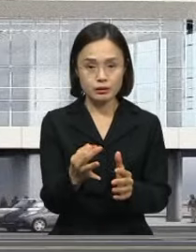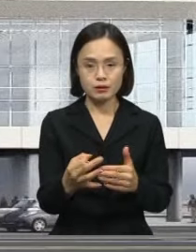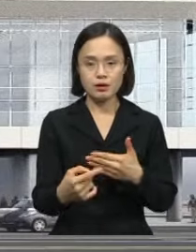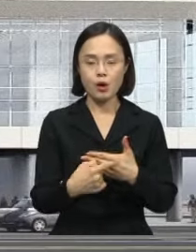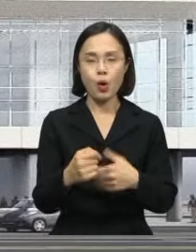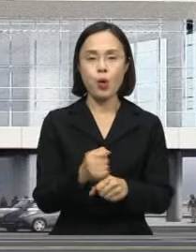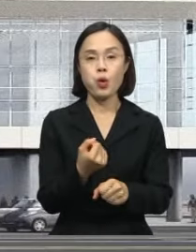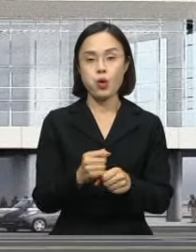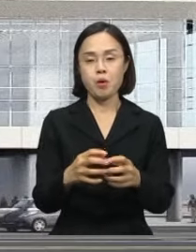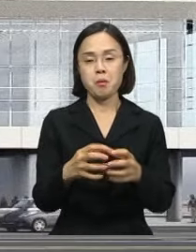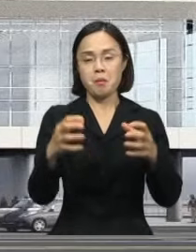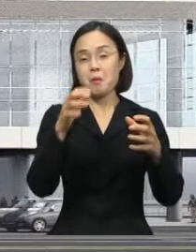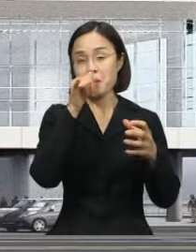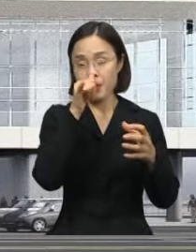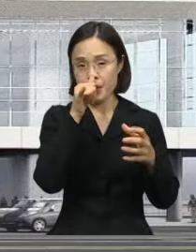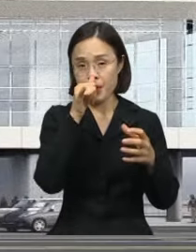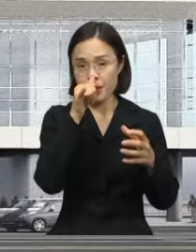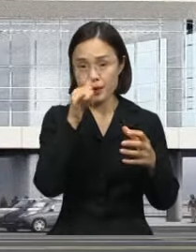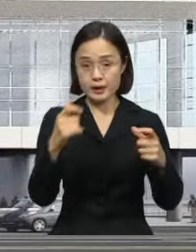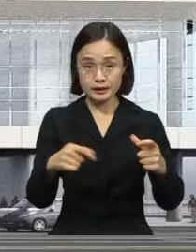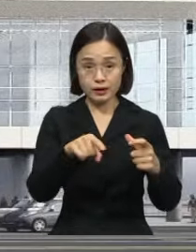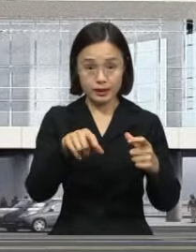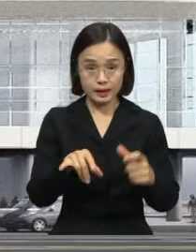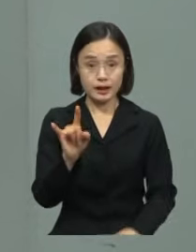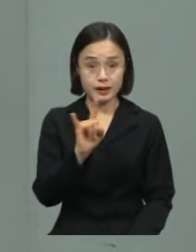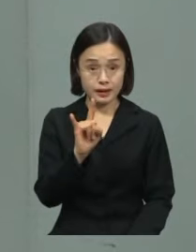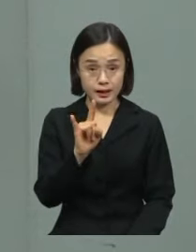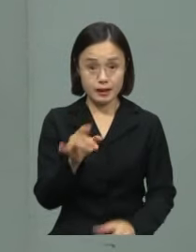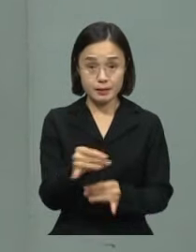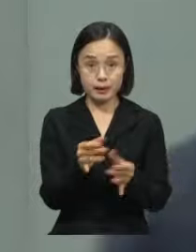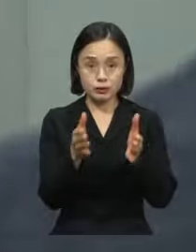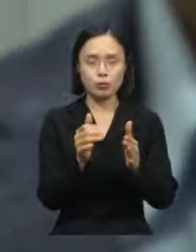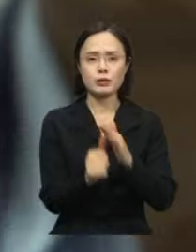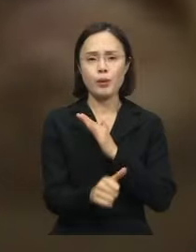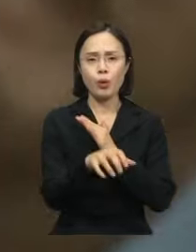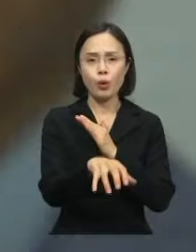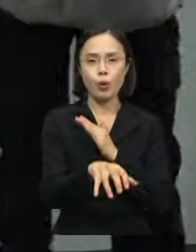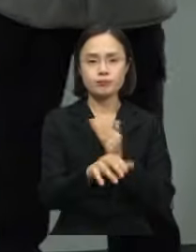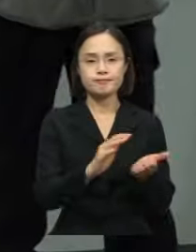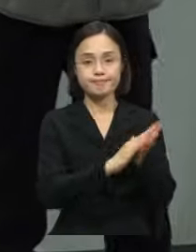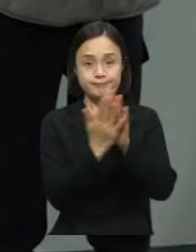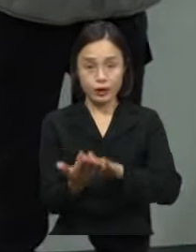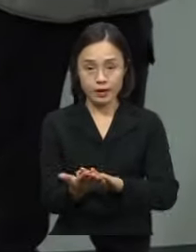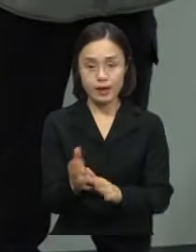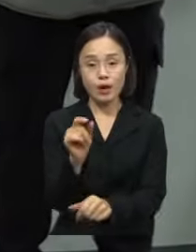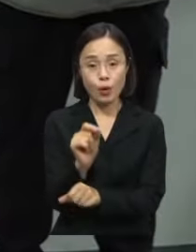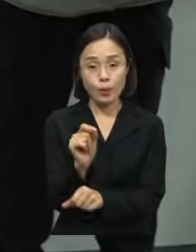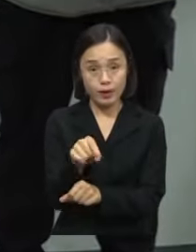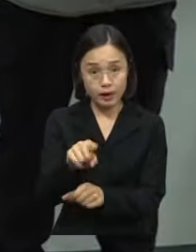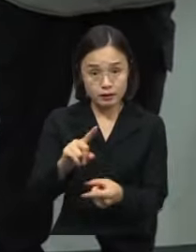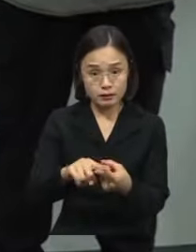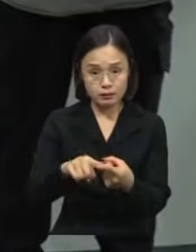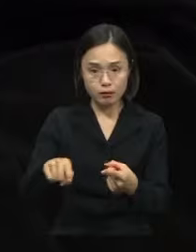나왔습니다. 지역에선 랜드마크인 백화점 일부를 오피스로 전환하는 사업에 대해 반대 여론이 거센